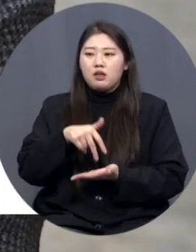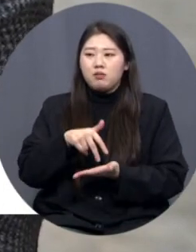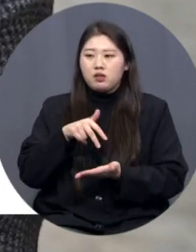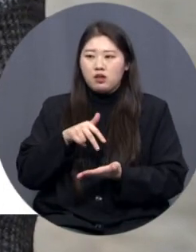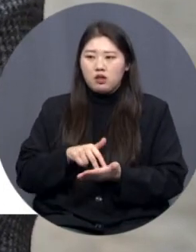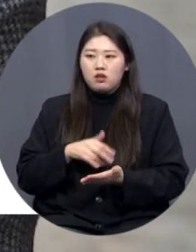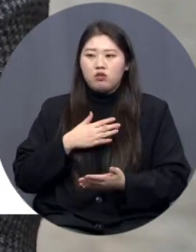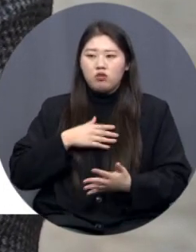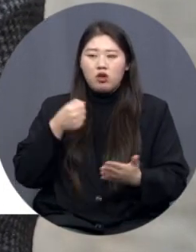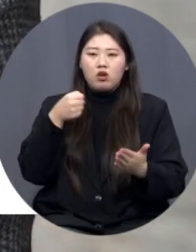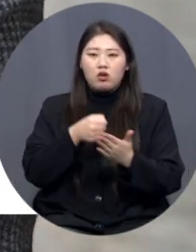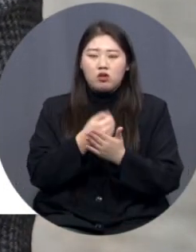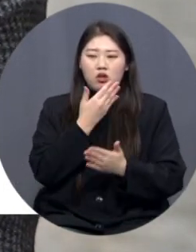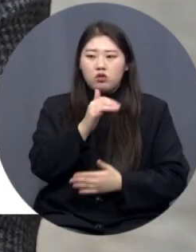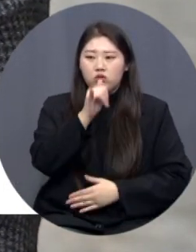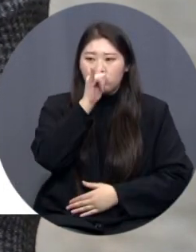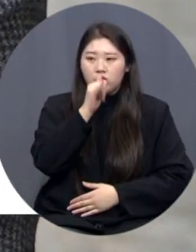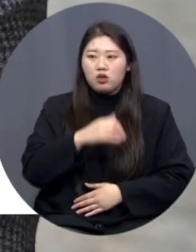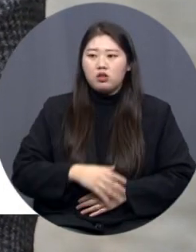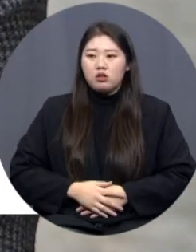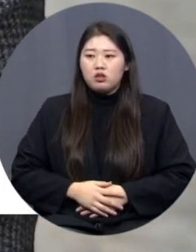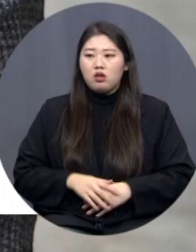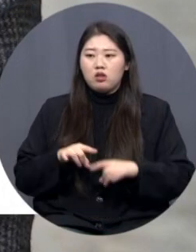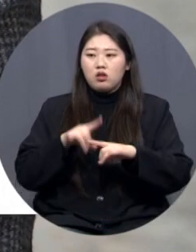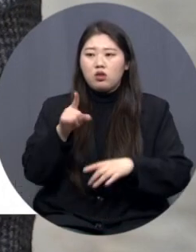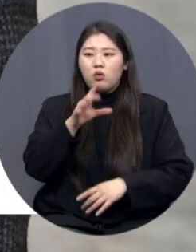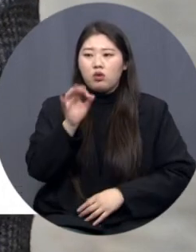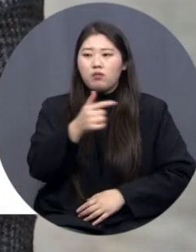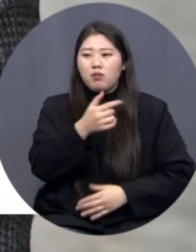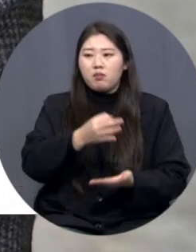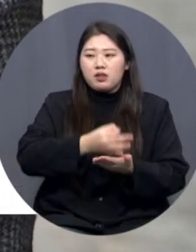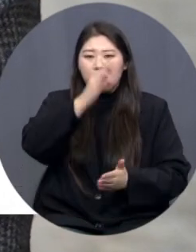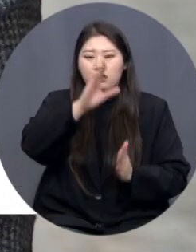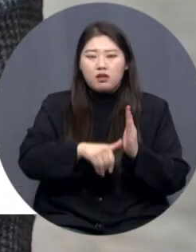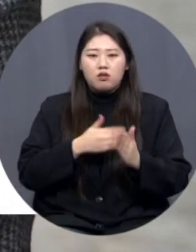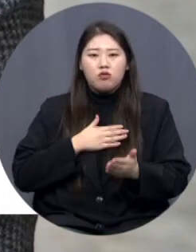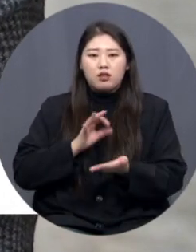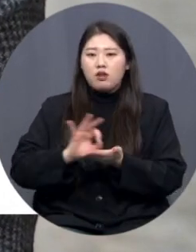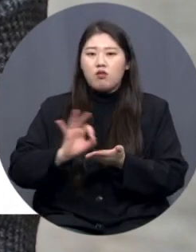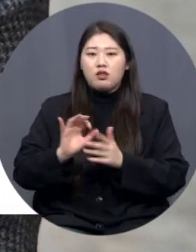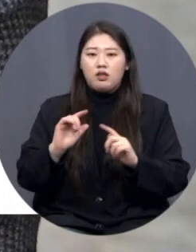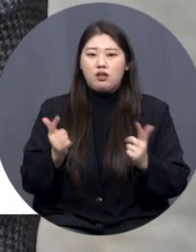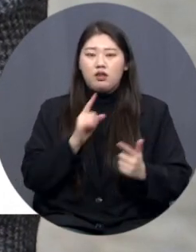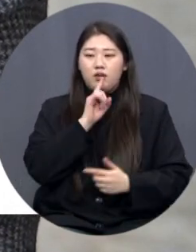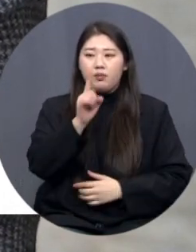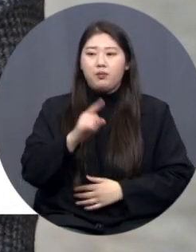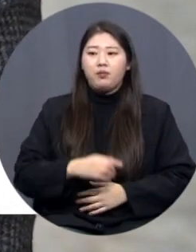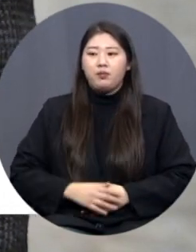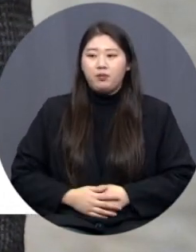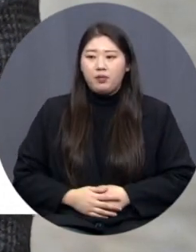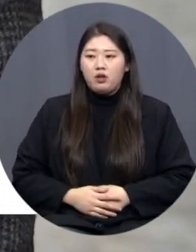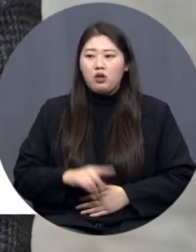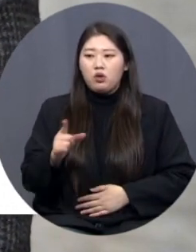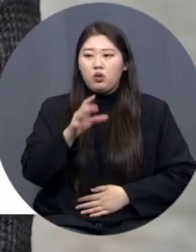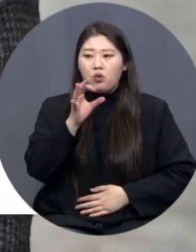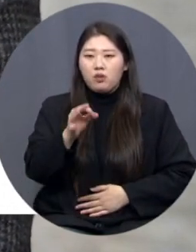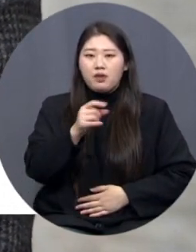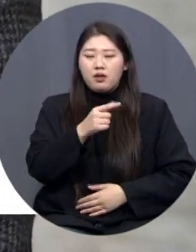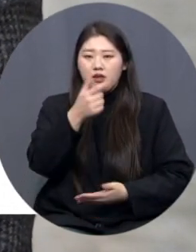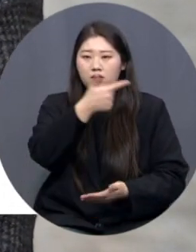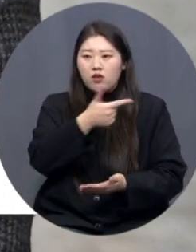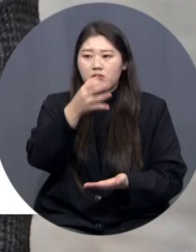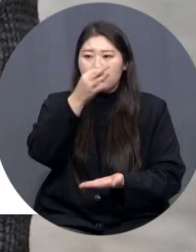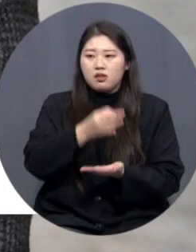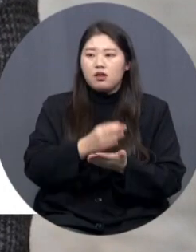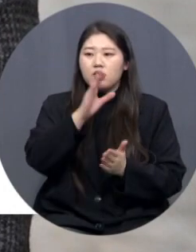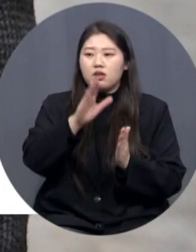the consumer's behavior. The best strategy when the electricity is very, very expensive is not to use it. A very low price, basically,